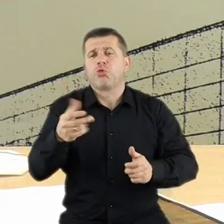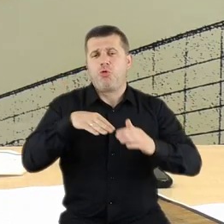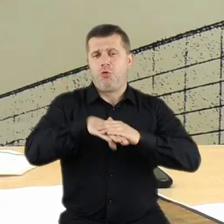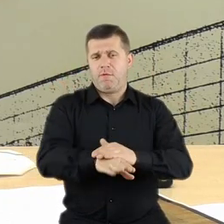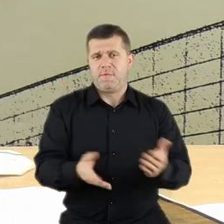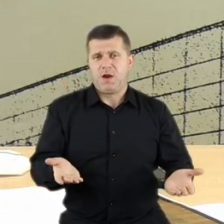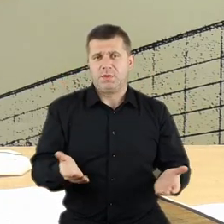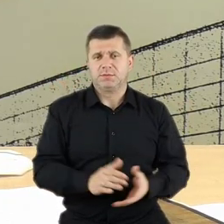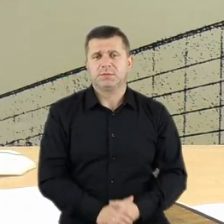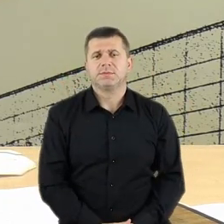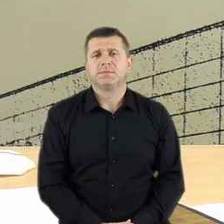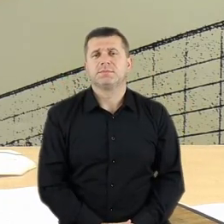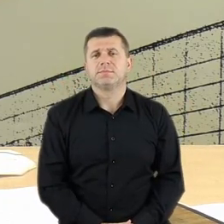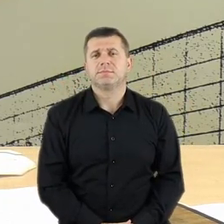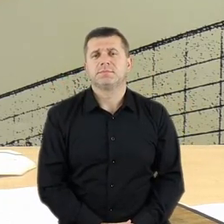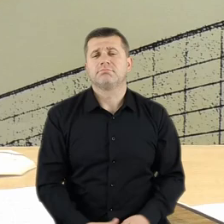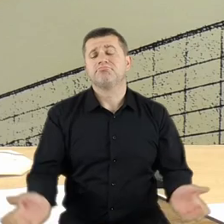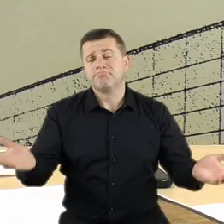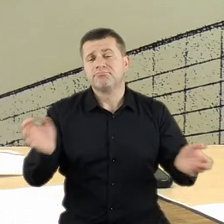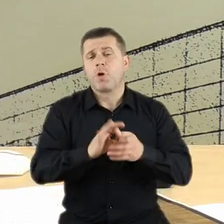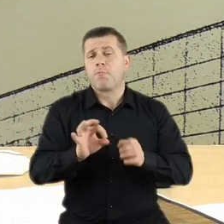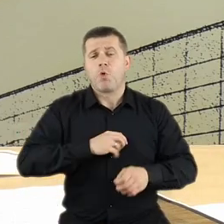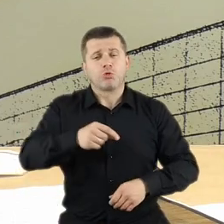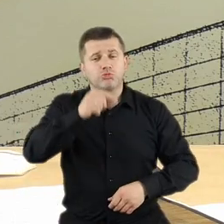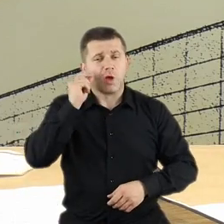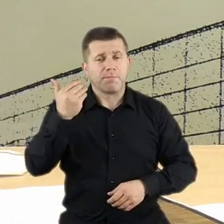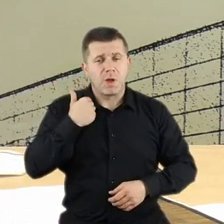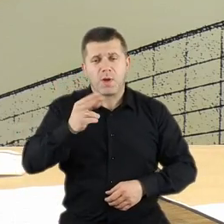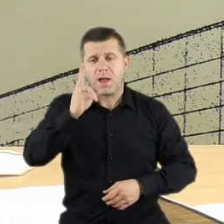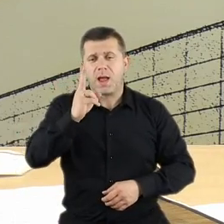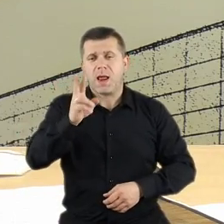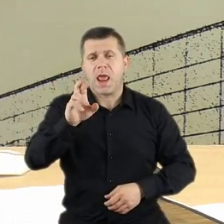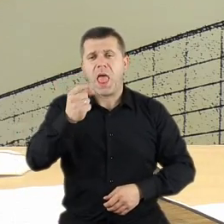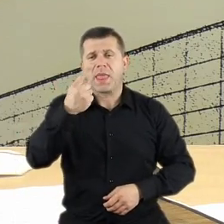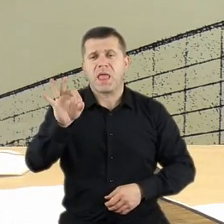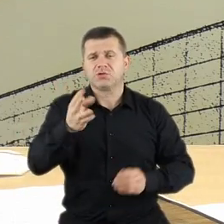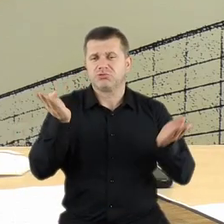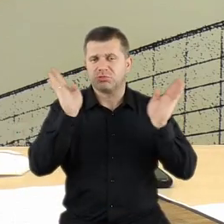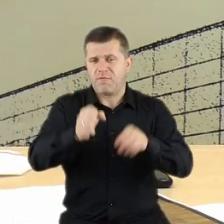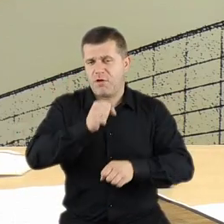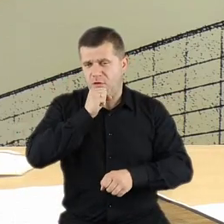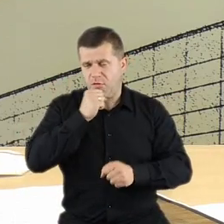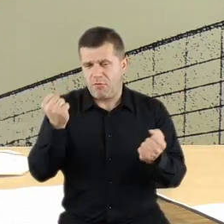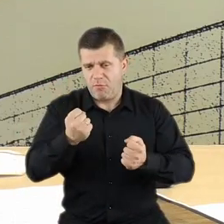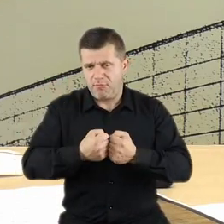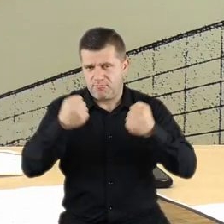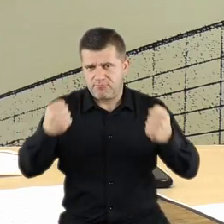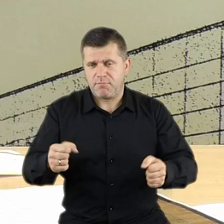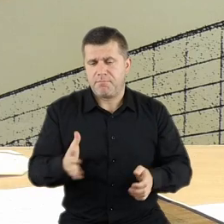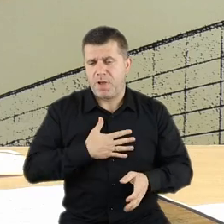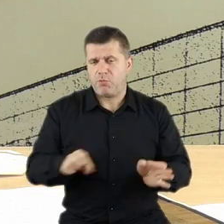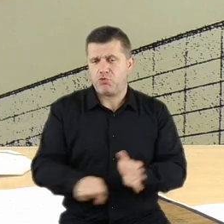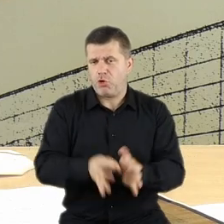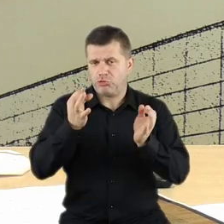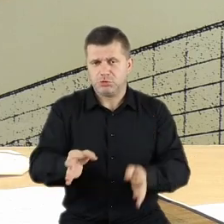No chociaż moich dziadków to był taki Kredens solidny No mam ten Kredens do dzisiaj